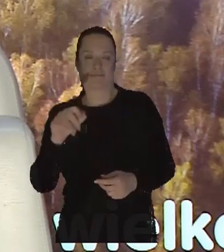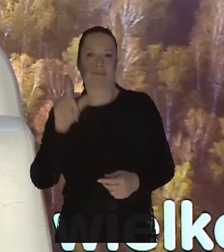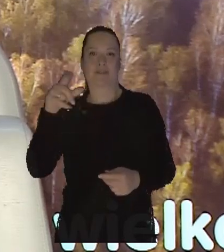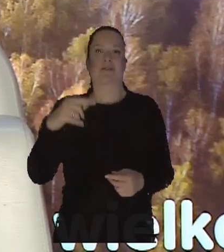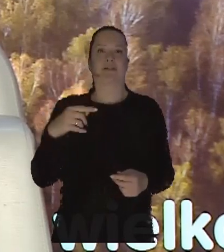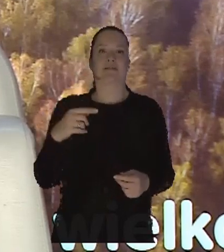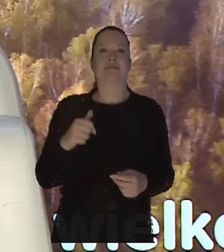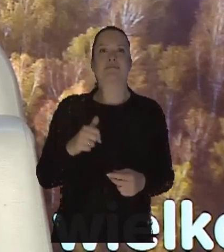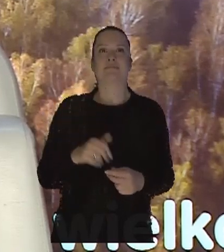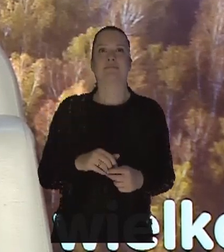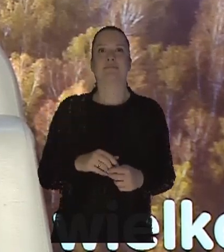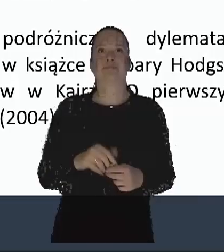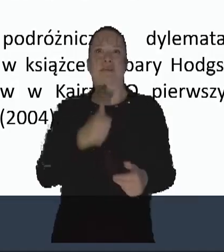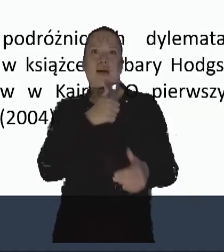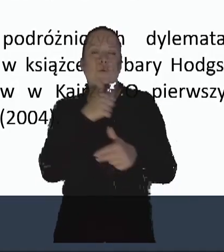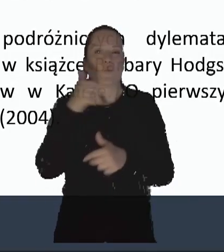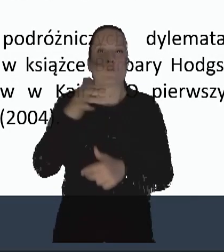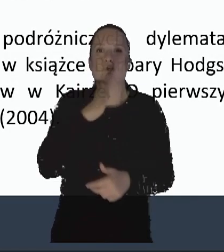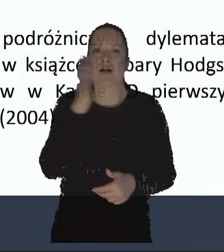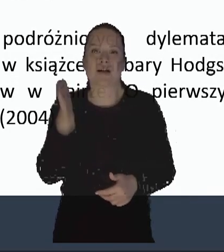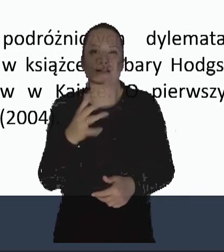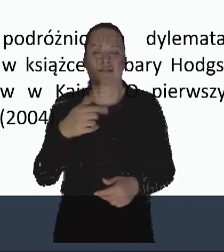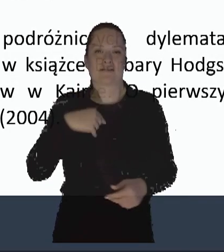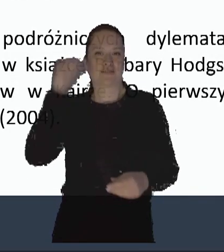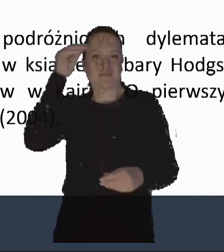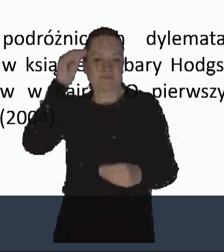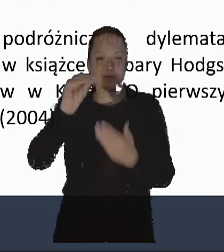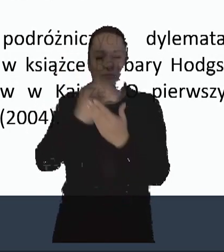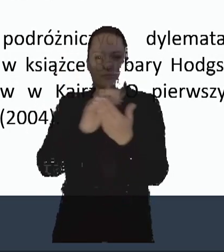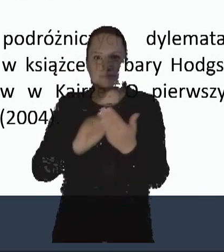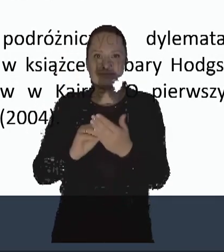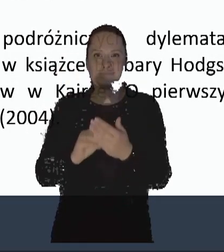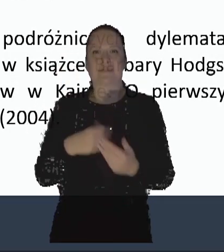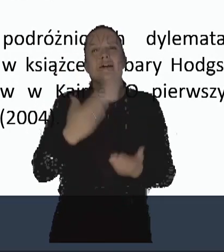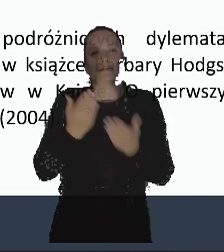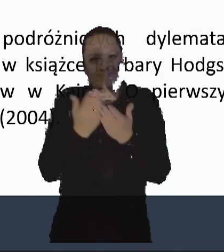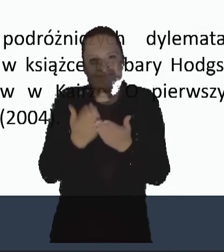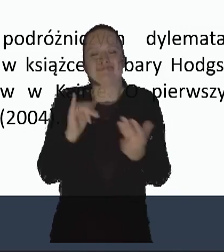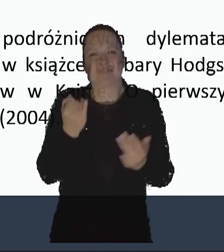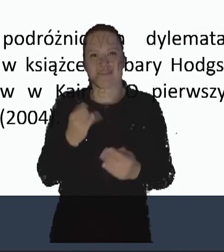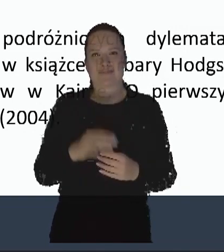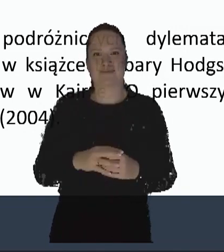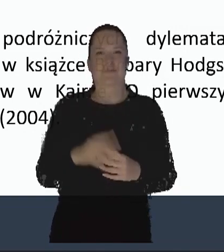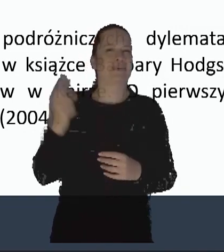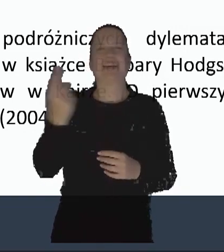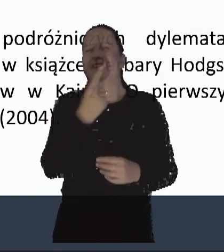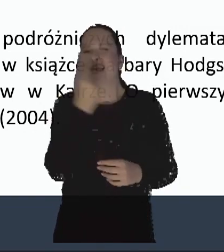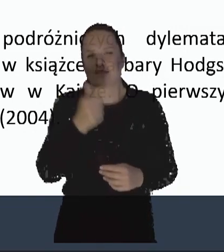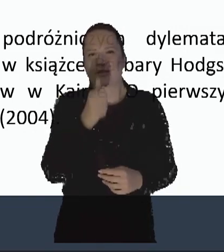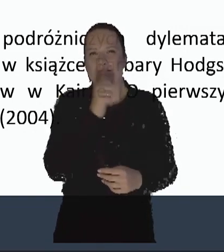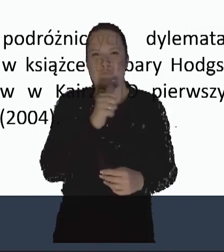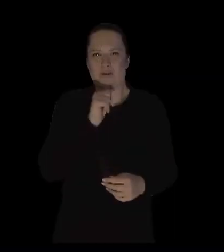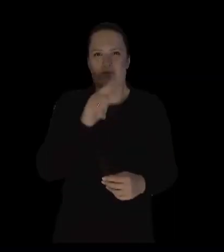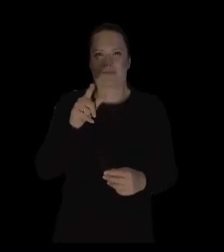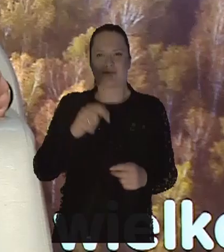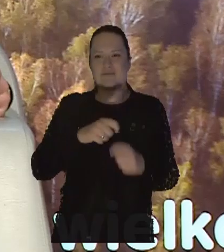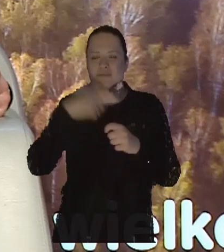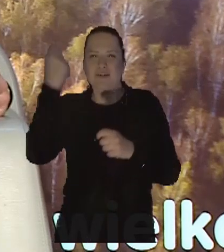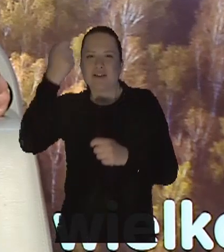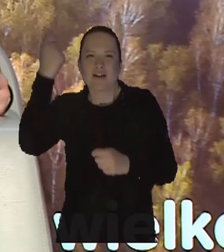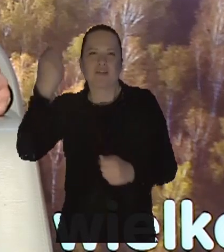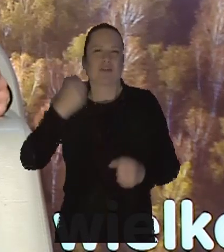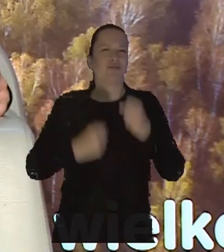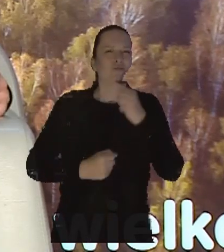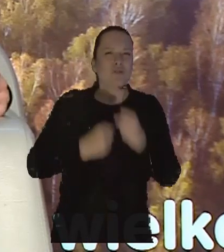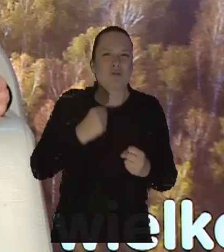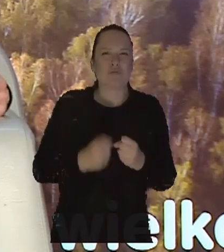ilustratorką, pisarką i pielęgniarką, a rada ta brzmiała następująco. Jedynym sposobem na przetrwanie tej ciężkiej